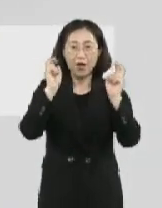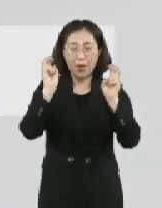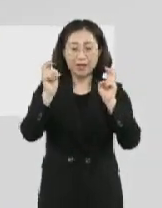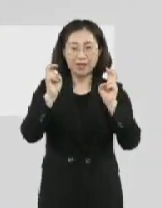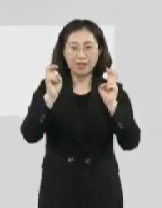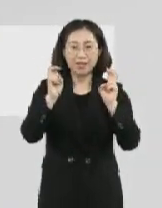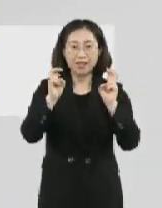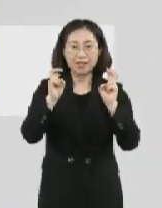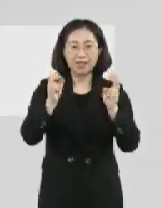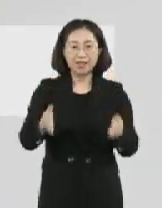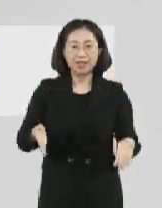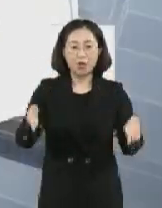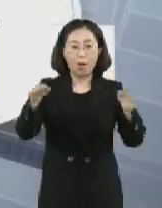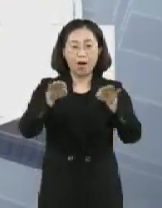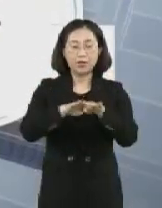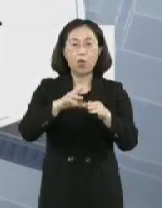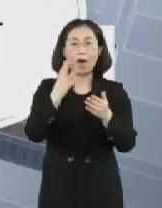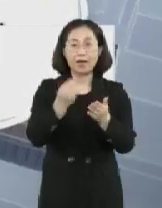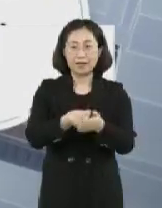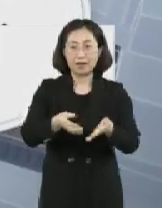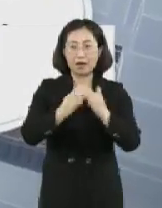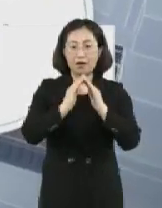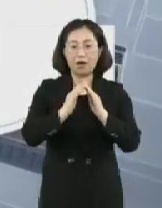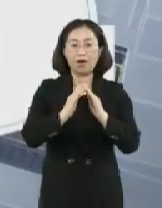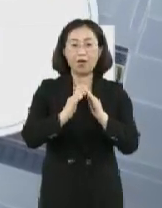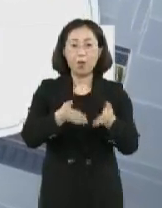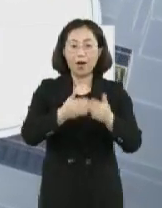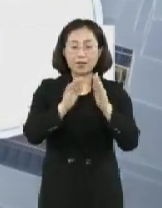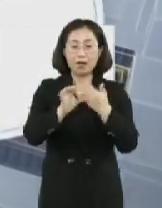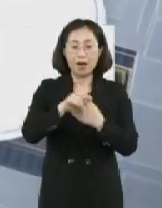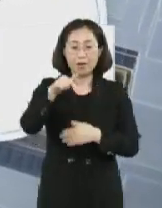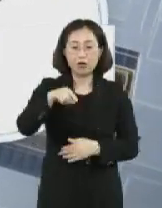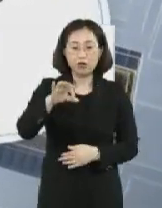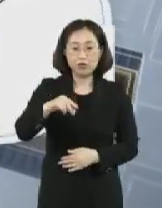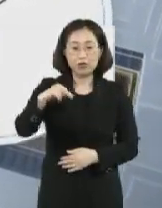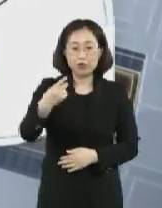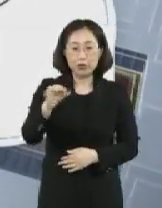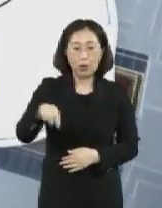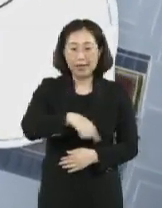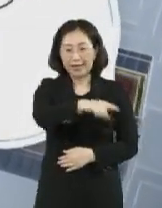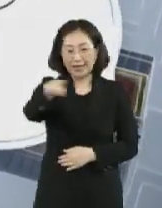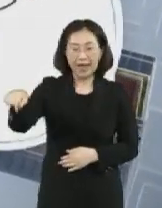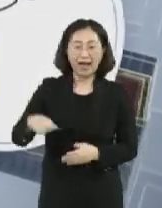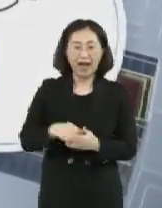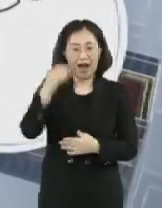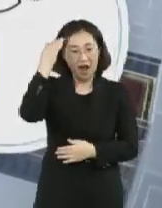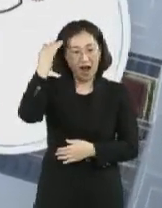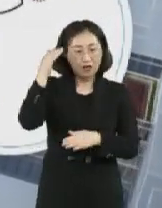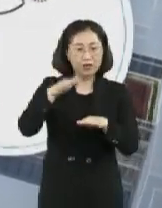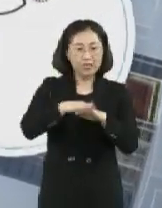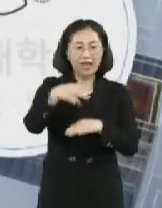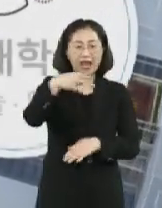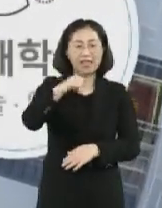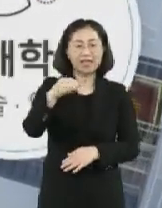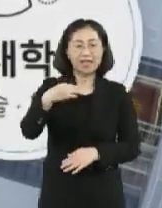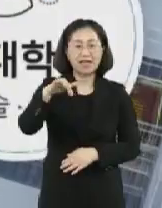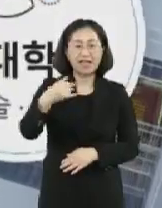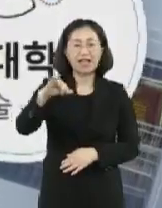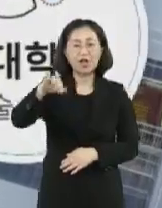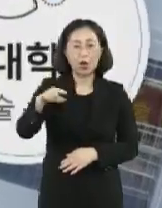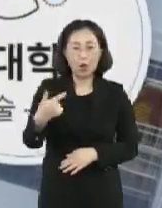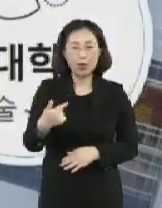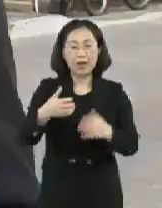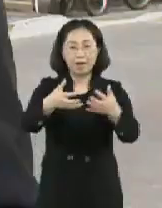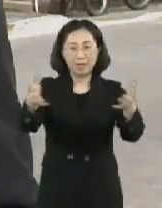될 앵커 건물이 완성됐는데 이렇게 될 경우 궁동 일대가 명실상부 한국판 실리콘밸리로 급부상할 수 있게